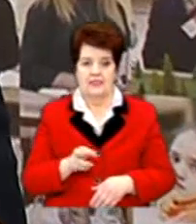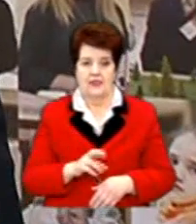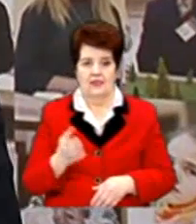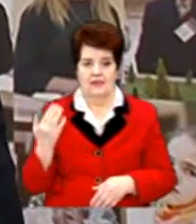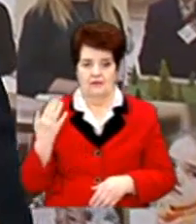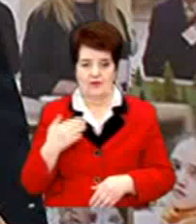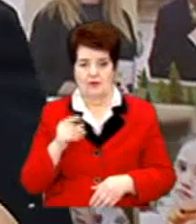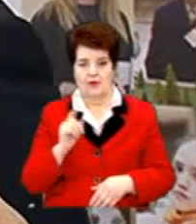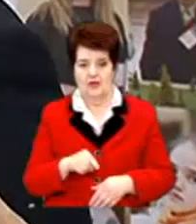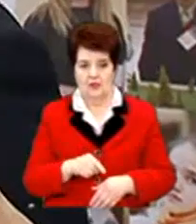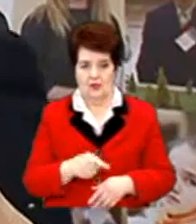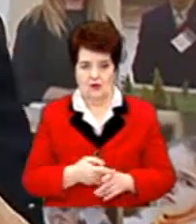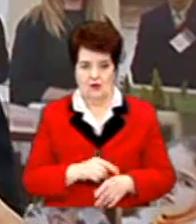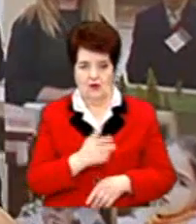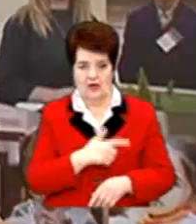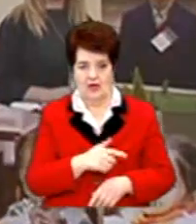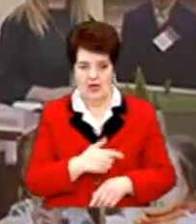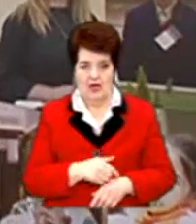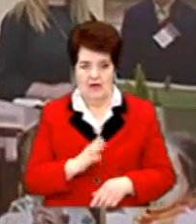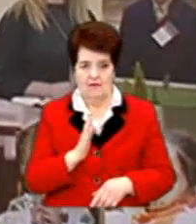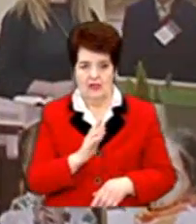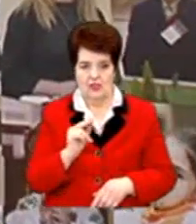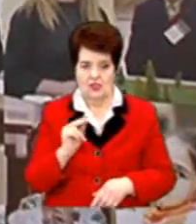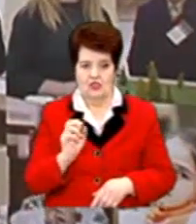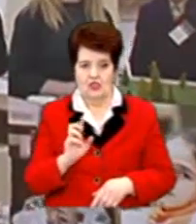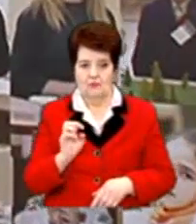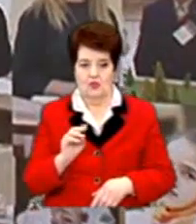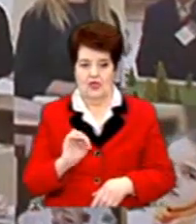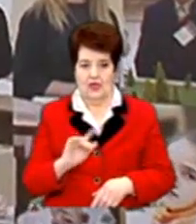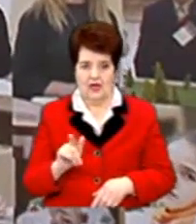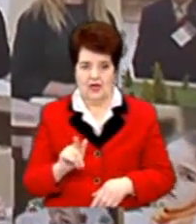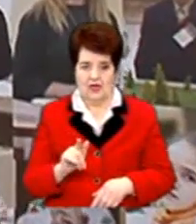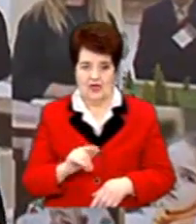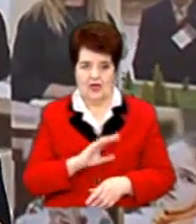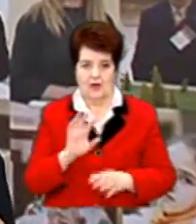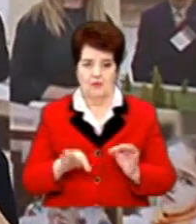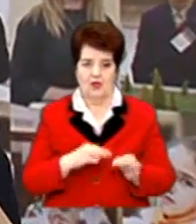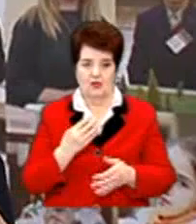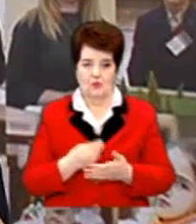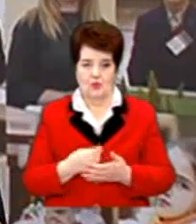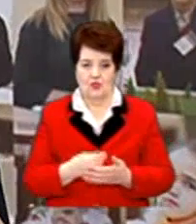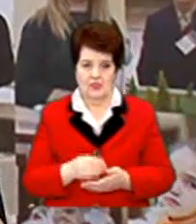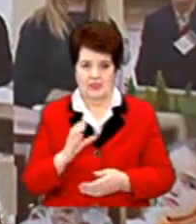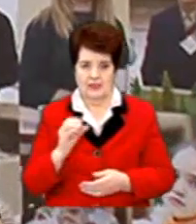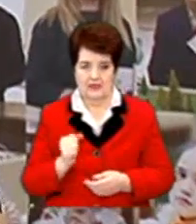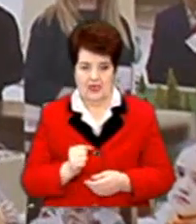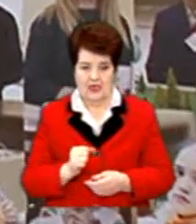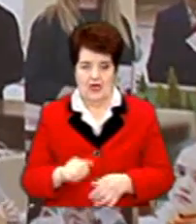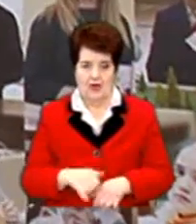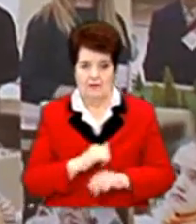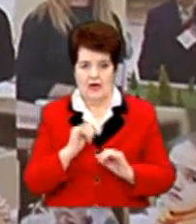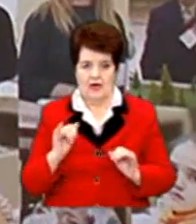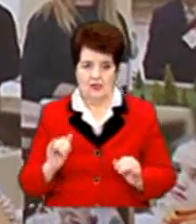Printr-un amendament a deputatului Vlad Cebotari la proiectul legii bugetului s-a